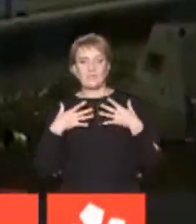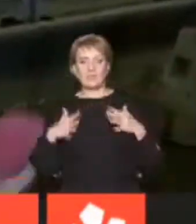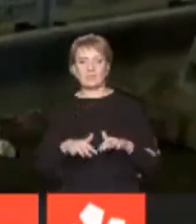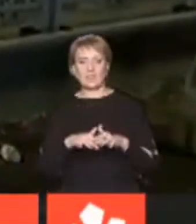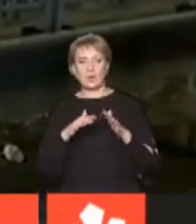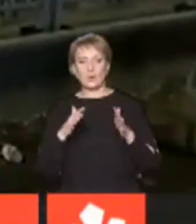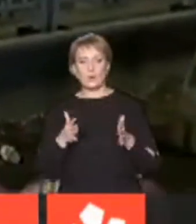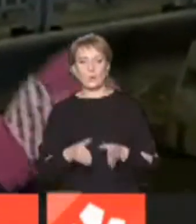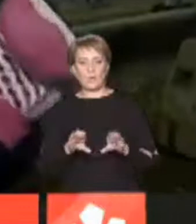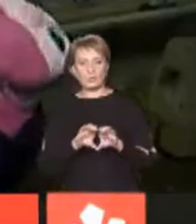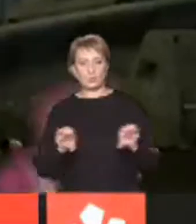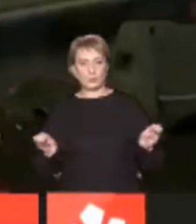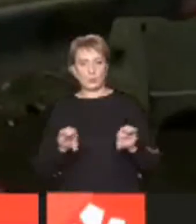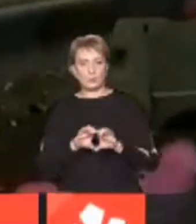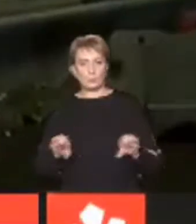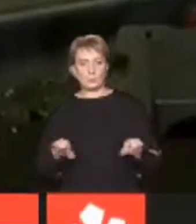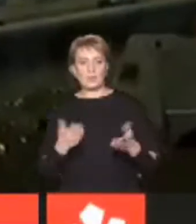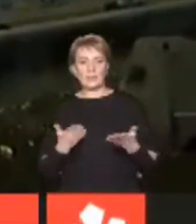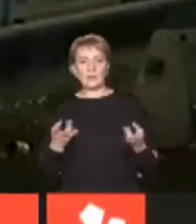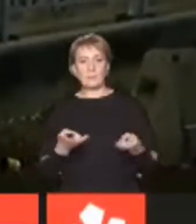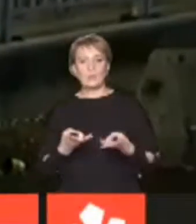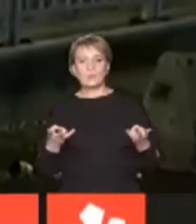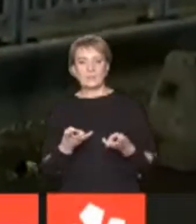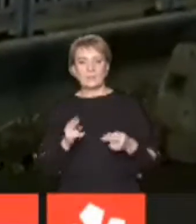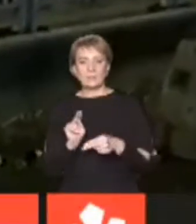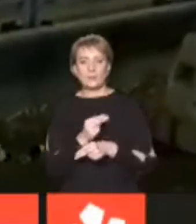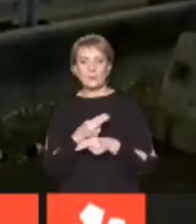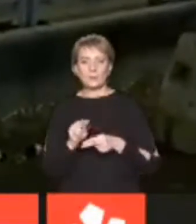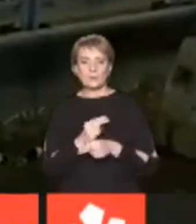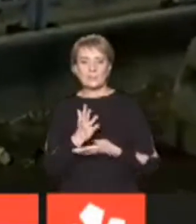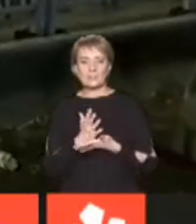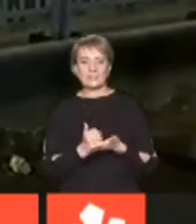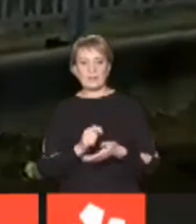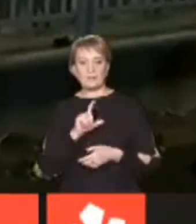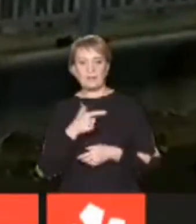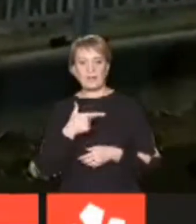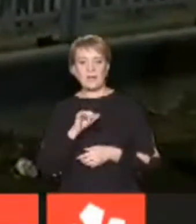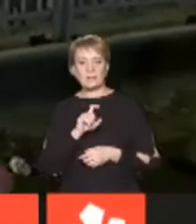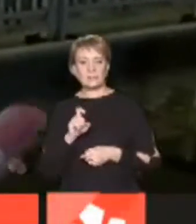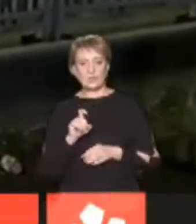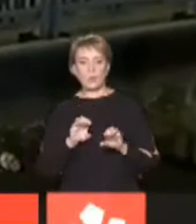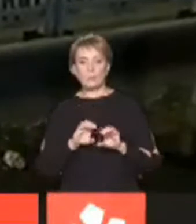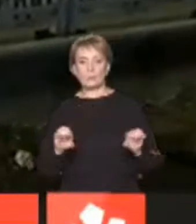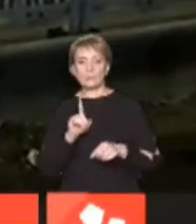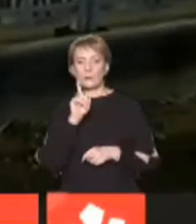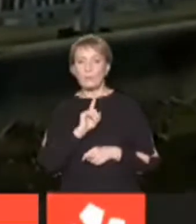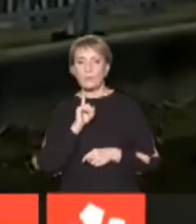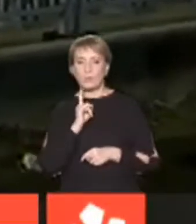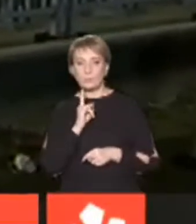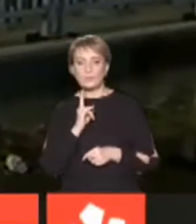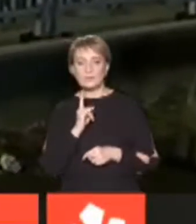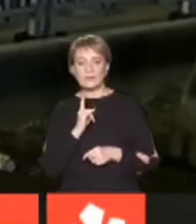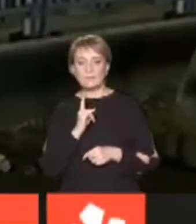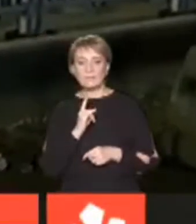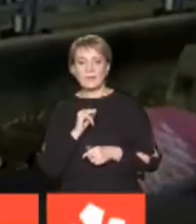купа труб, які потрібні для того, щоб полагодити цей резервний газопровід. А поки триватиме ця